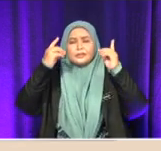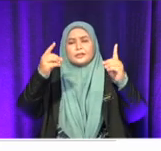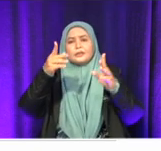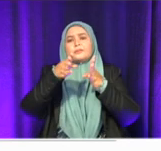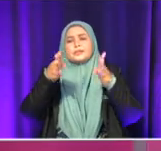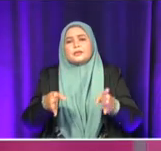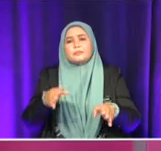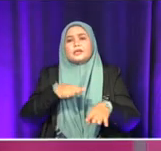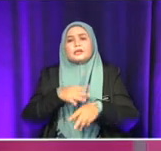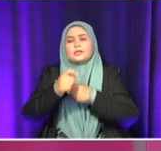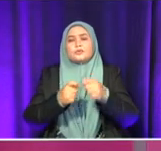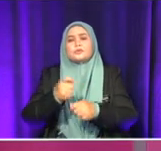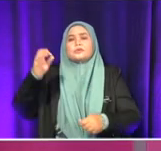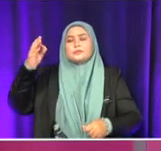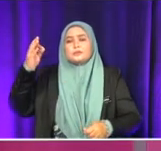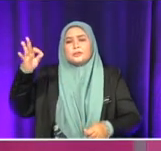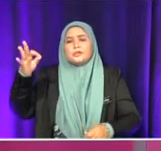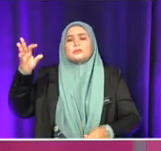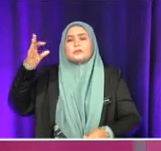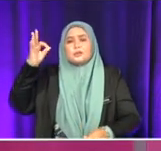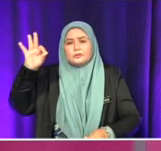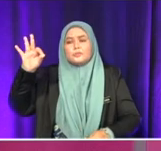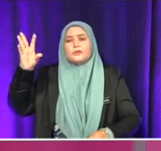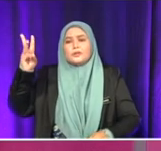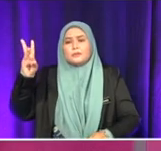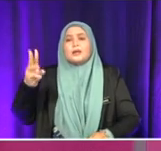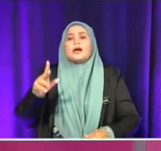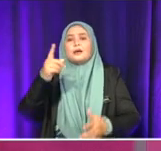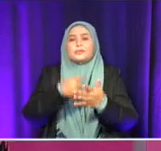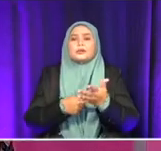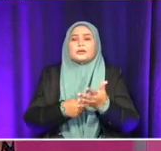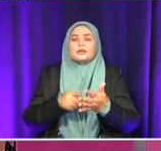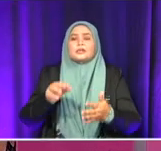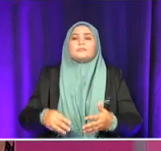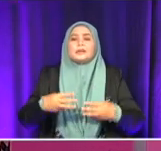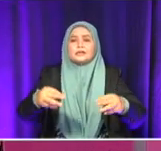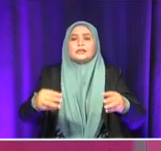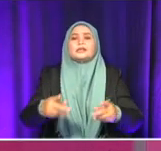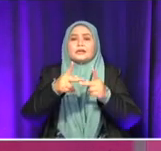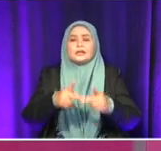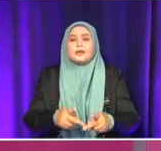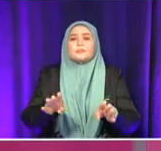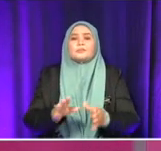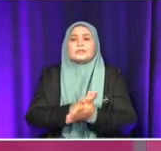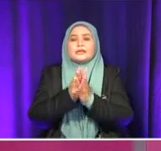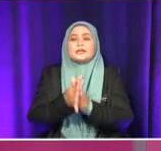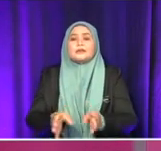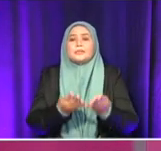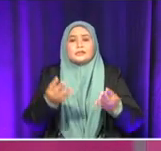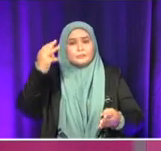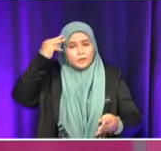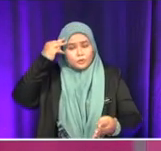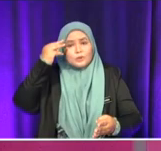rasa 1956 oke apa yang masih dikekalkan yang pertama menjadikan bahasa Melayu sebagai bahasa